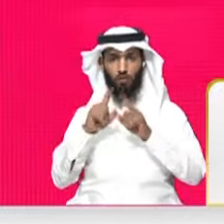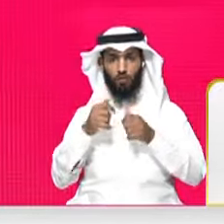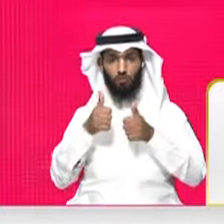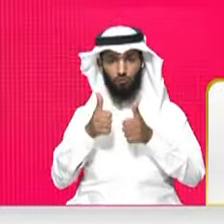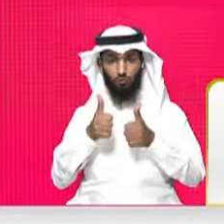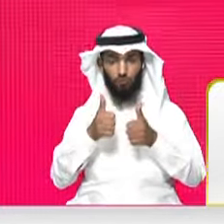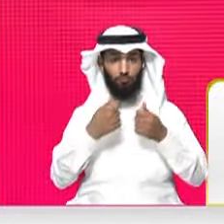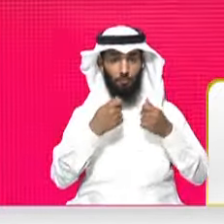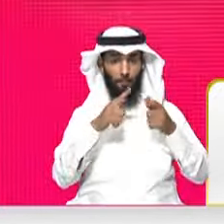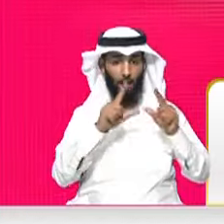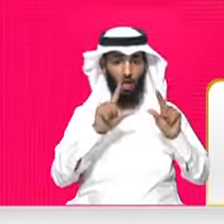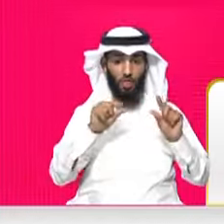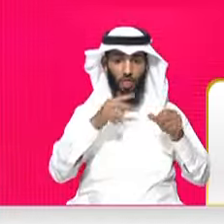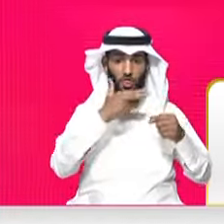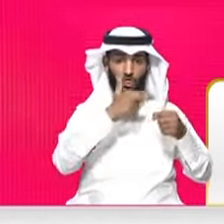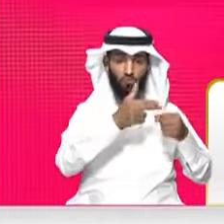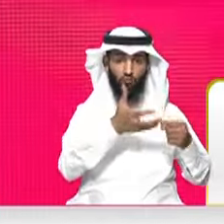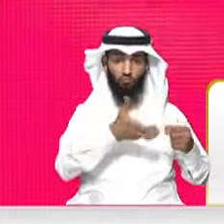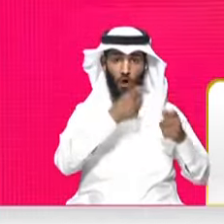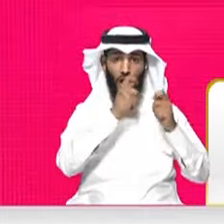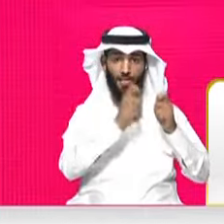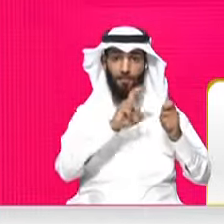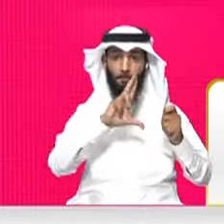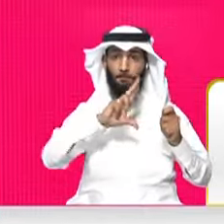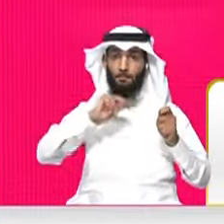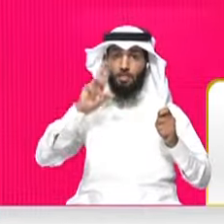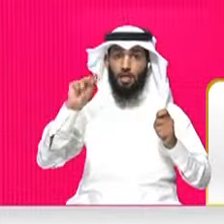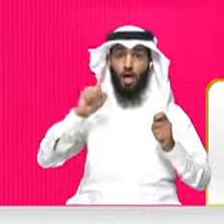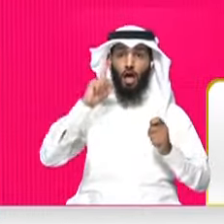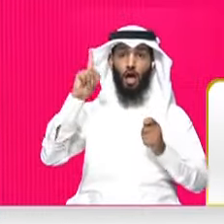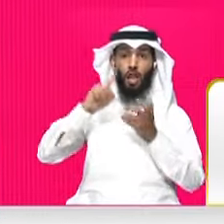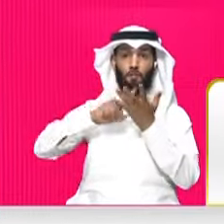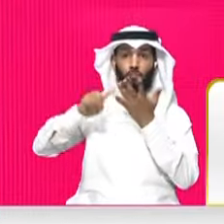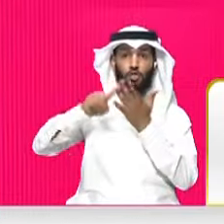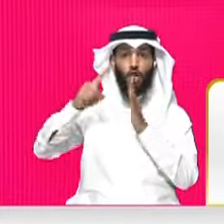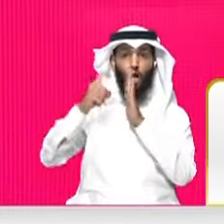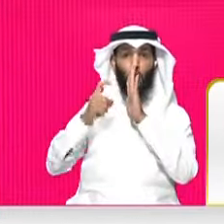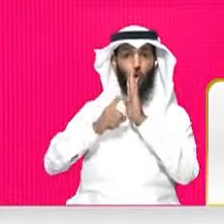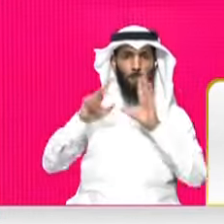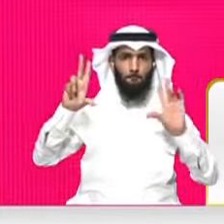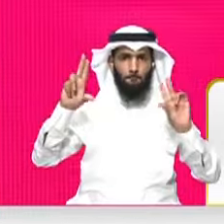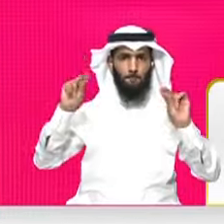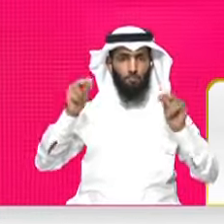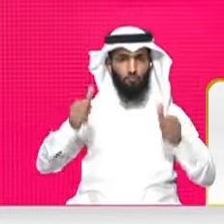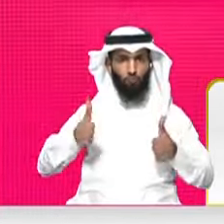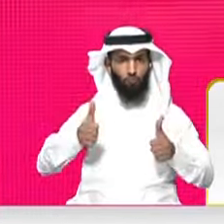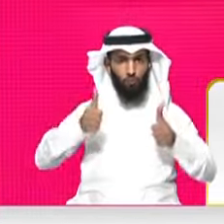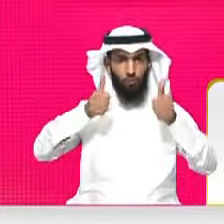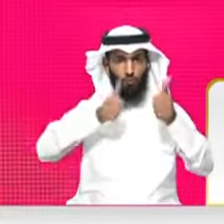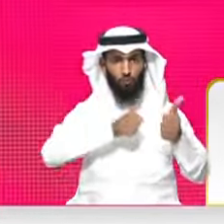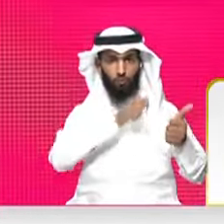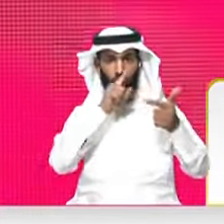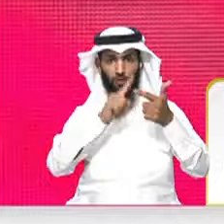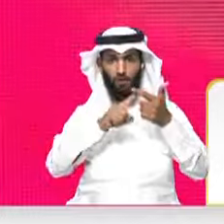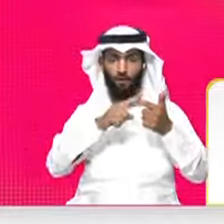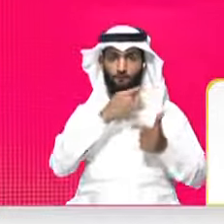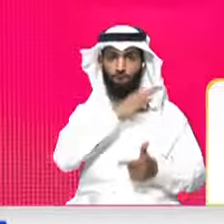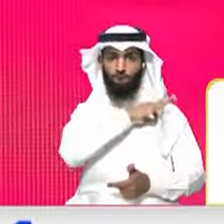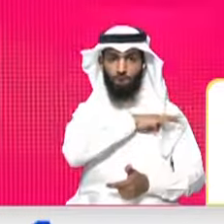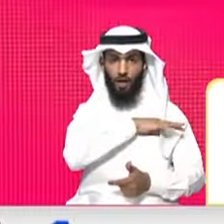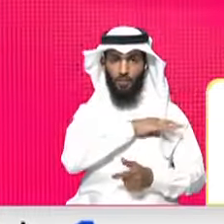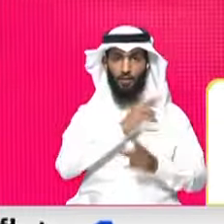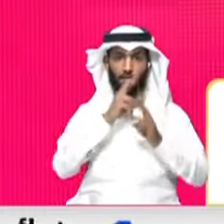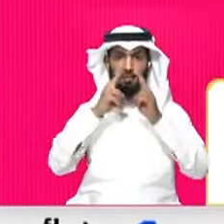المعايير والاشتراطات البيئية العالمية، إلى جانب دور المصفاة في إمداد محطات توليد